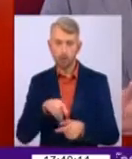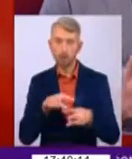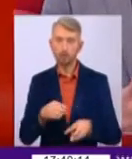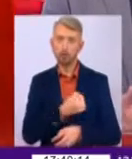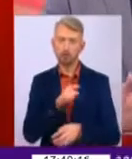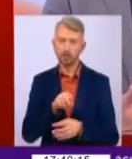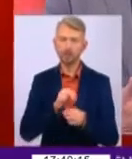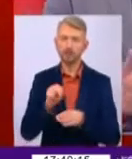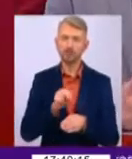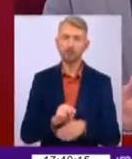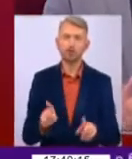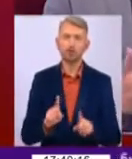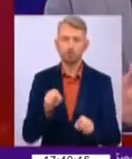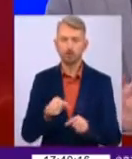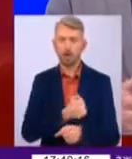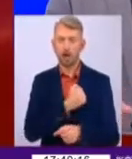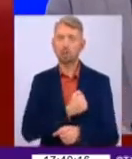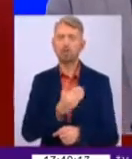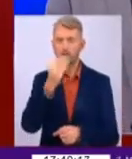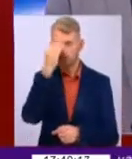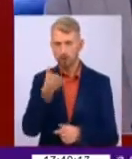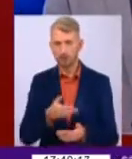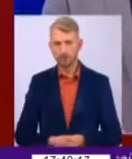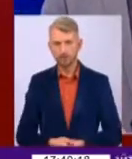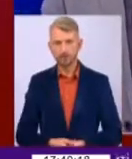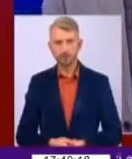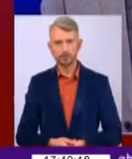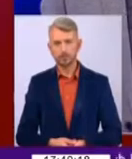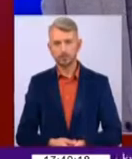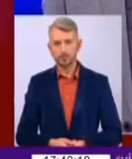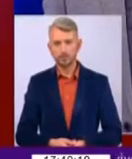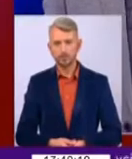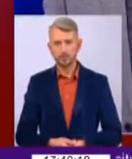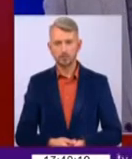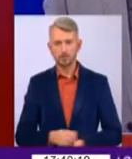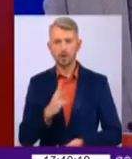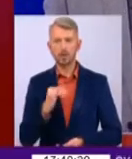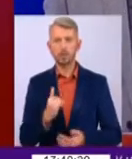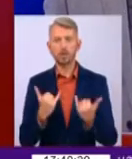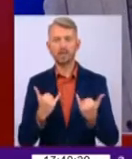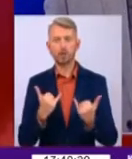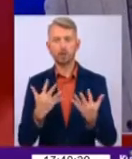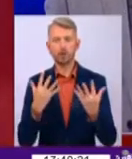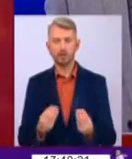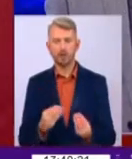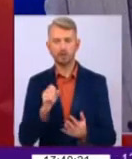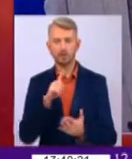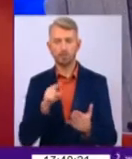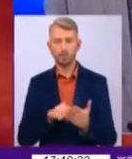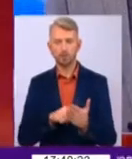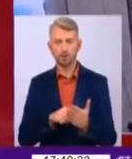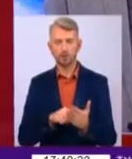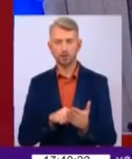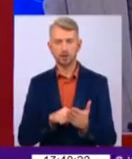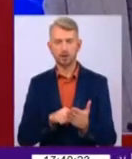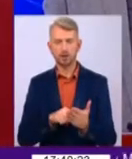їх навчити чомусь в цій армії. Ваша думка на це? Ну, на сьогоднішній день вопрос